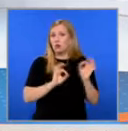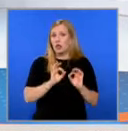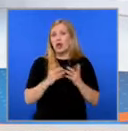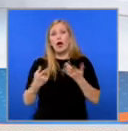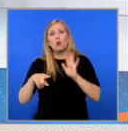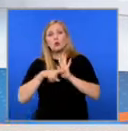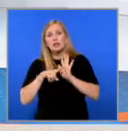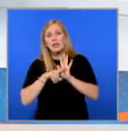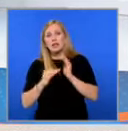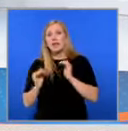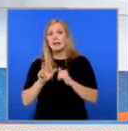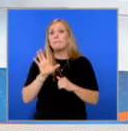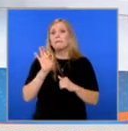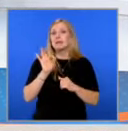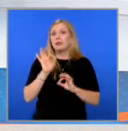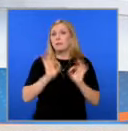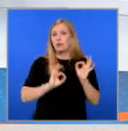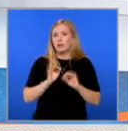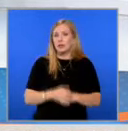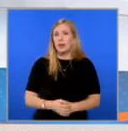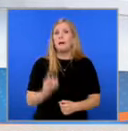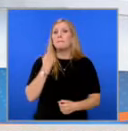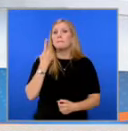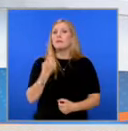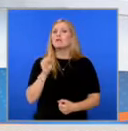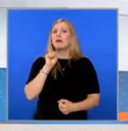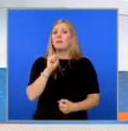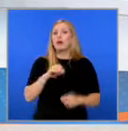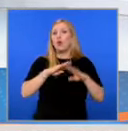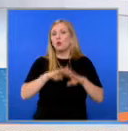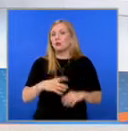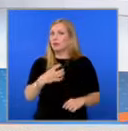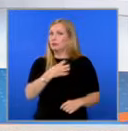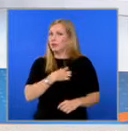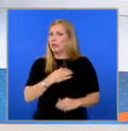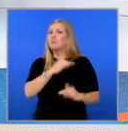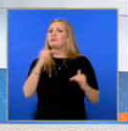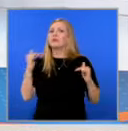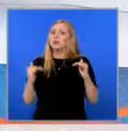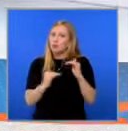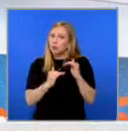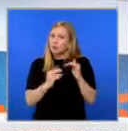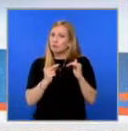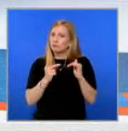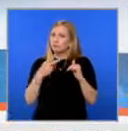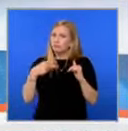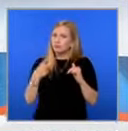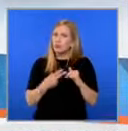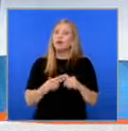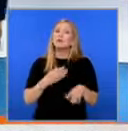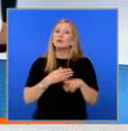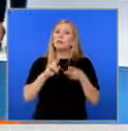50% герб остава първа политическа сила сред гласуващите следвани от продължаваме промяната демократична